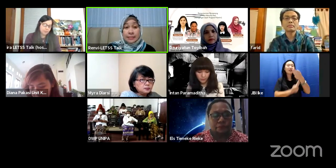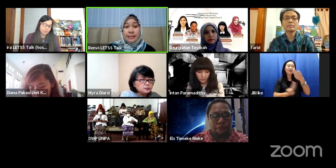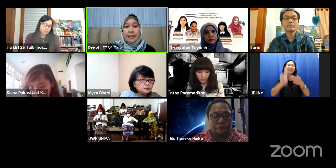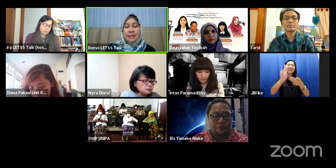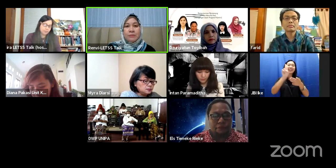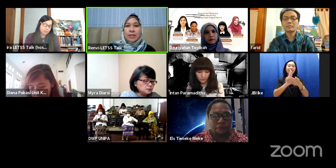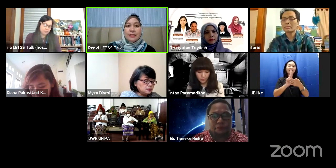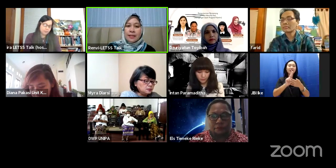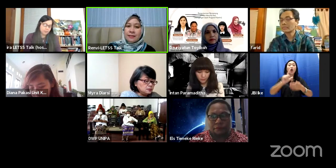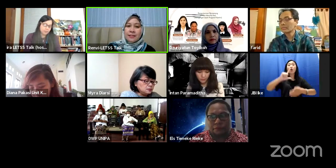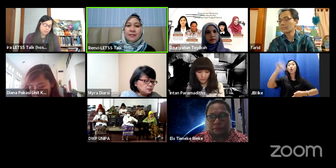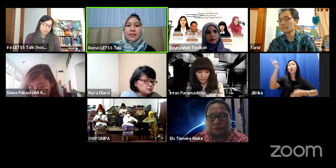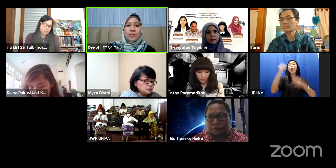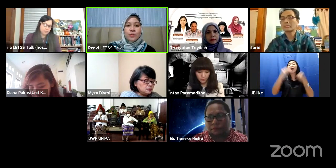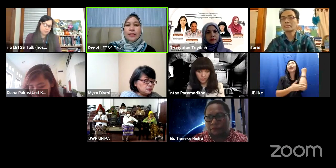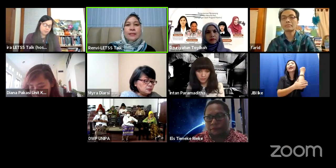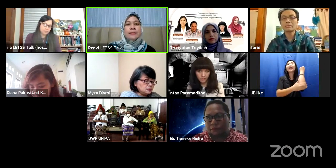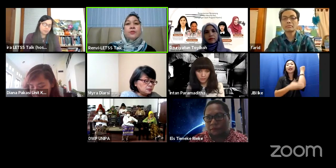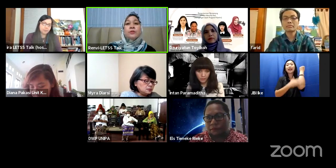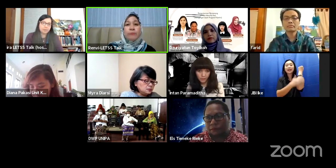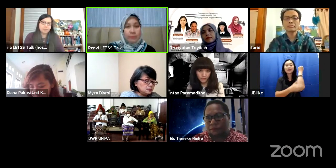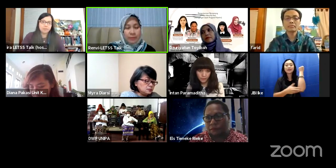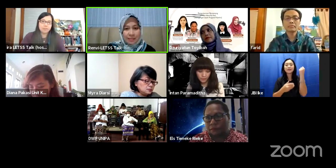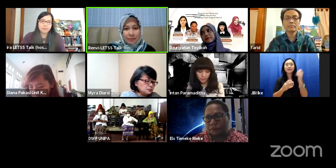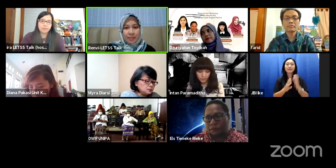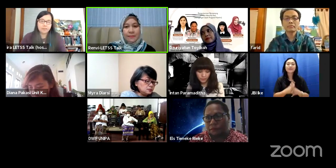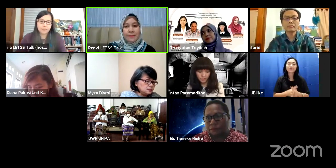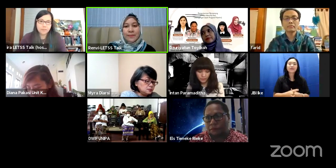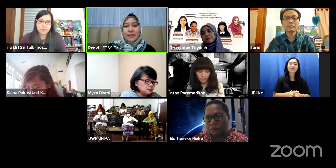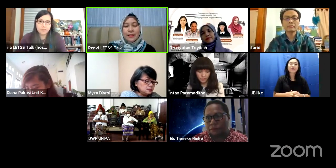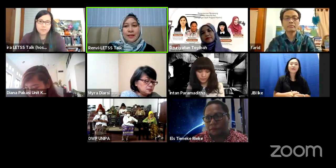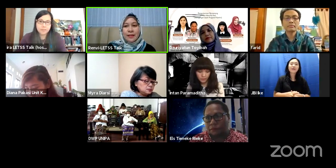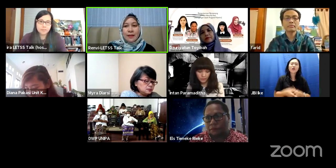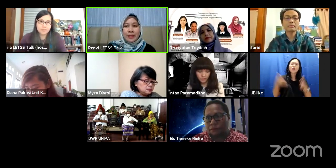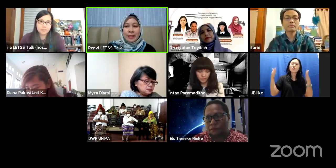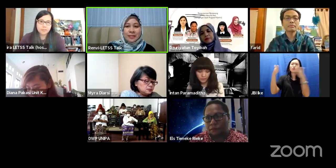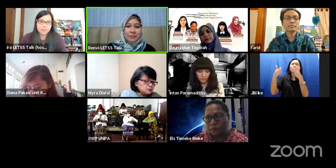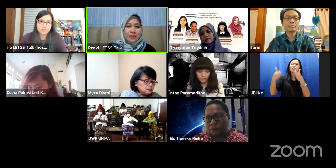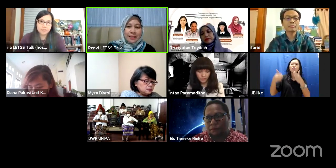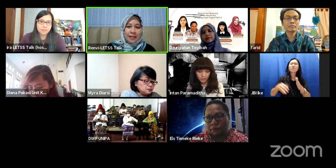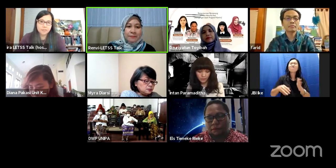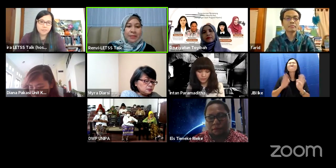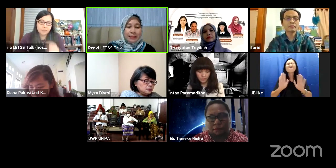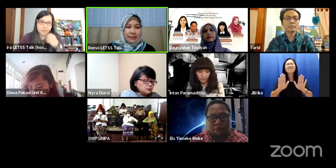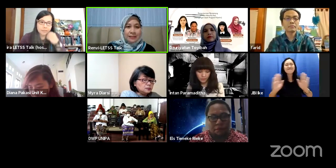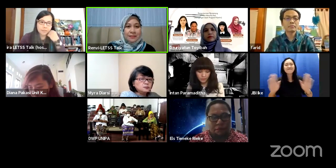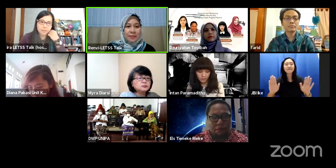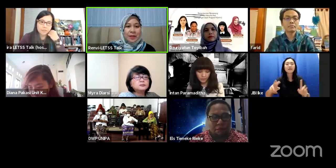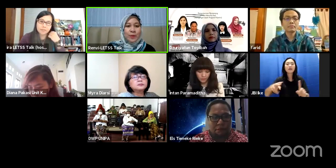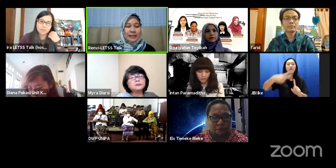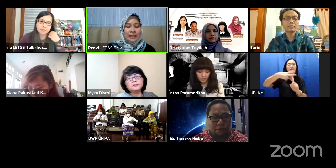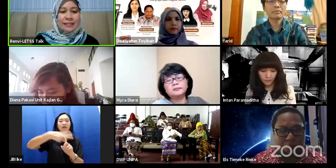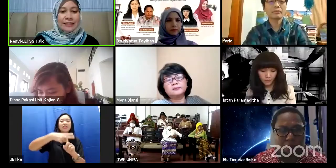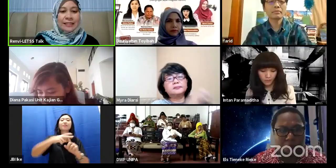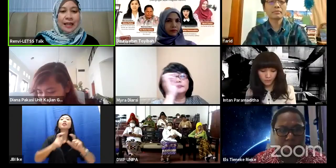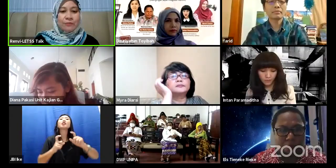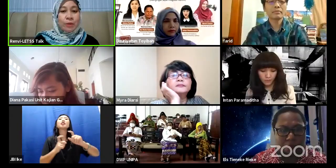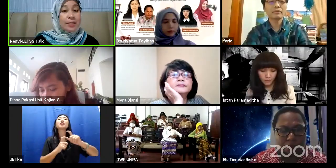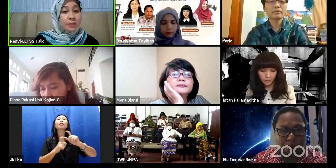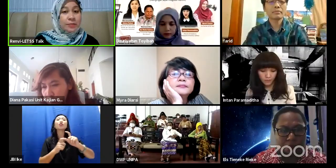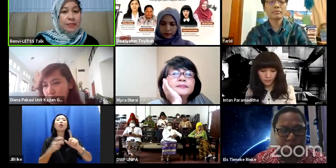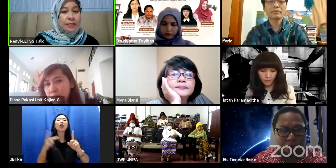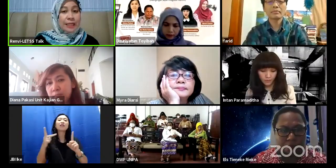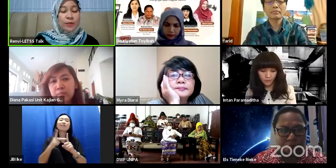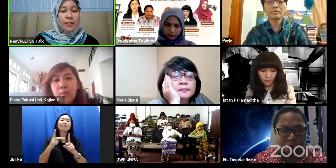academic interest-nya di bidang gender, seksualitas, dan juga feminisme. Mereka menjadi bagian penting penguatan